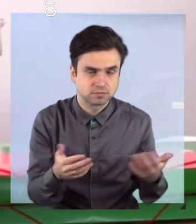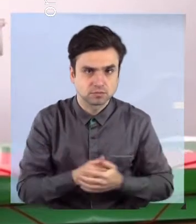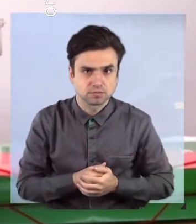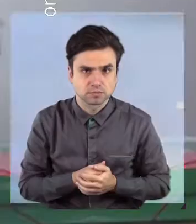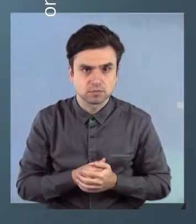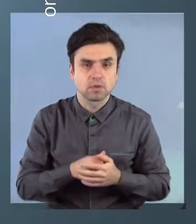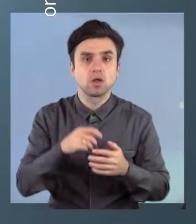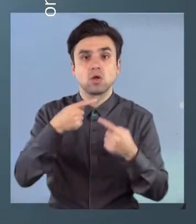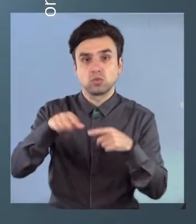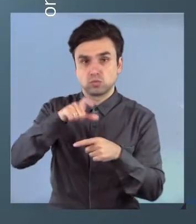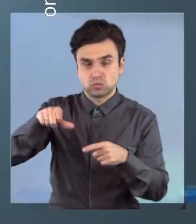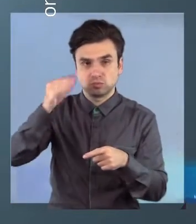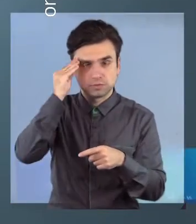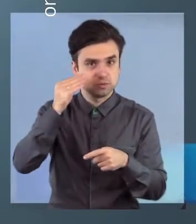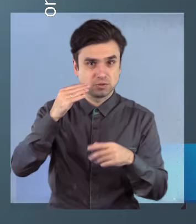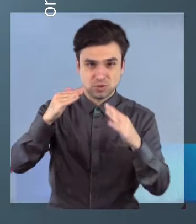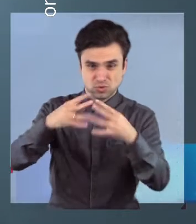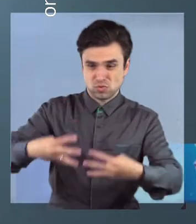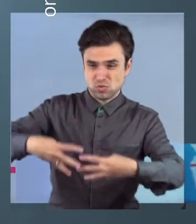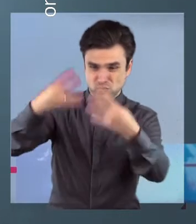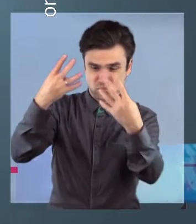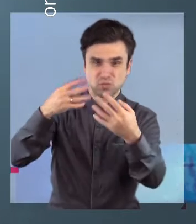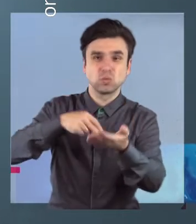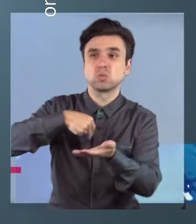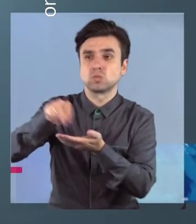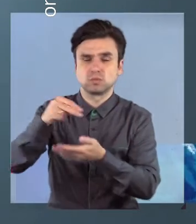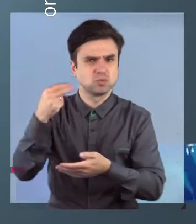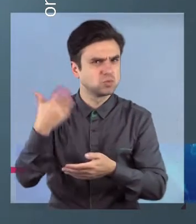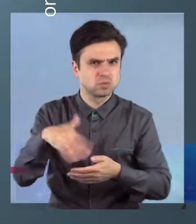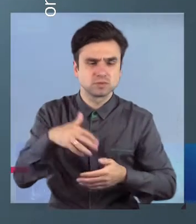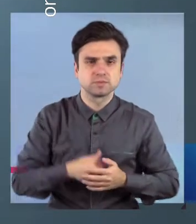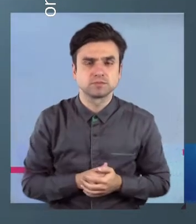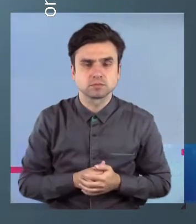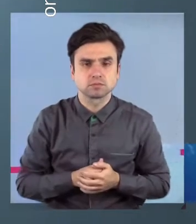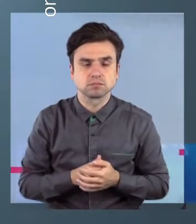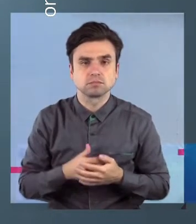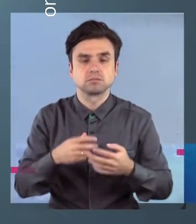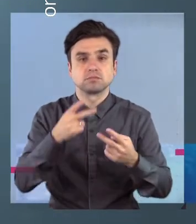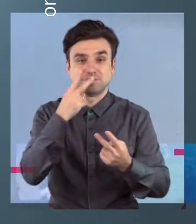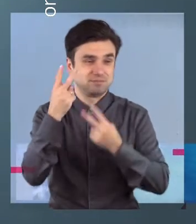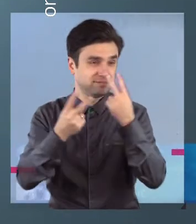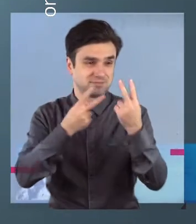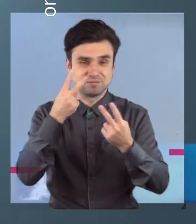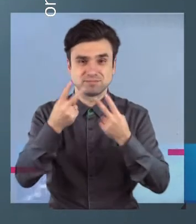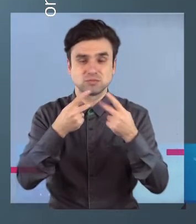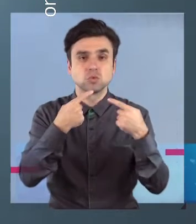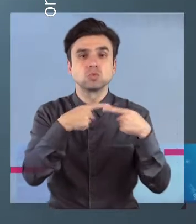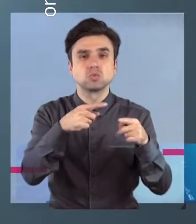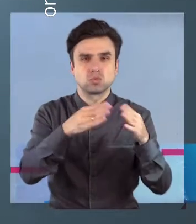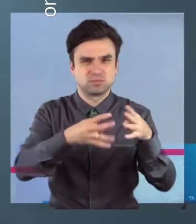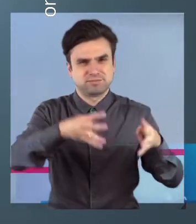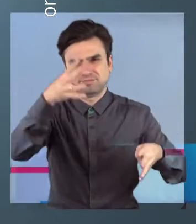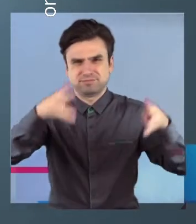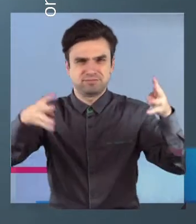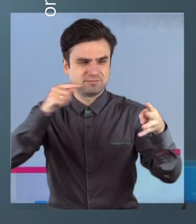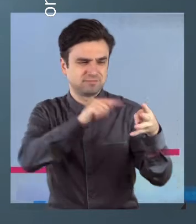Рогу. Ця ціна в порівнянні з ринковою ціною на ринку нерухомості